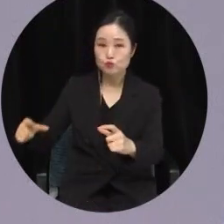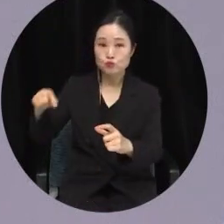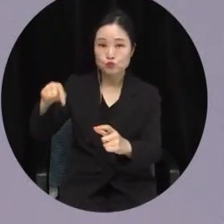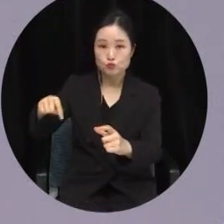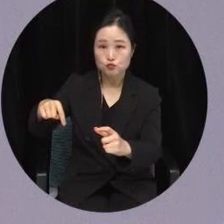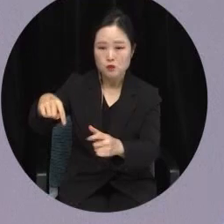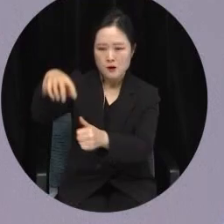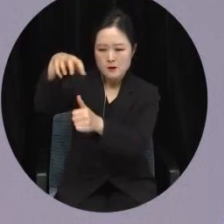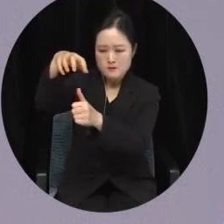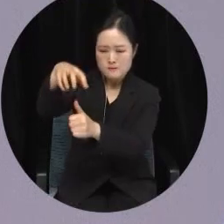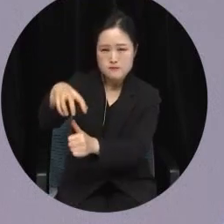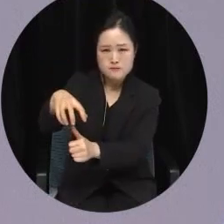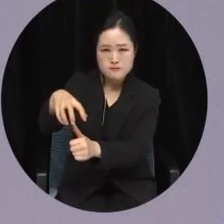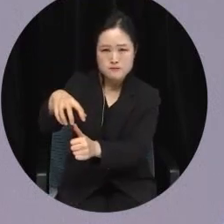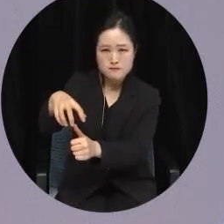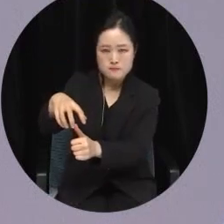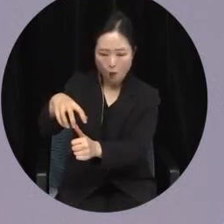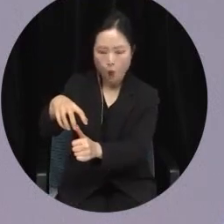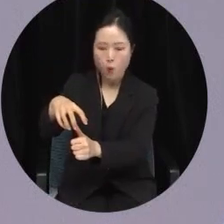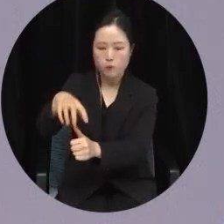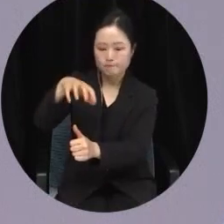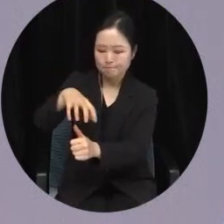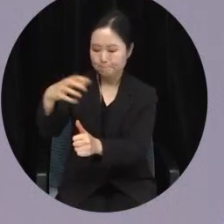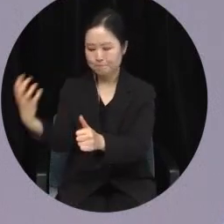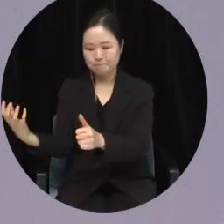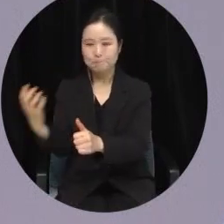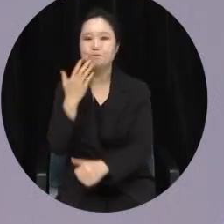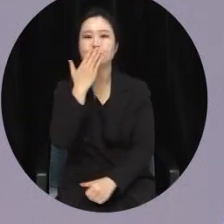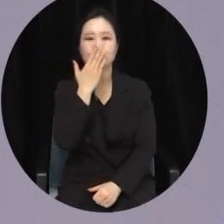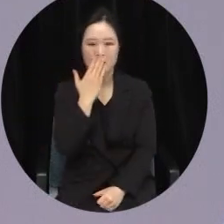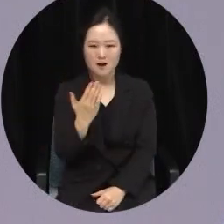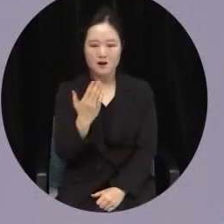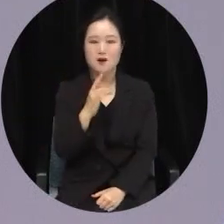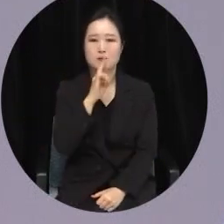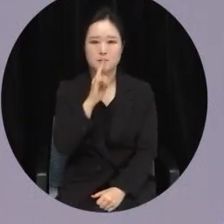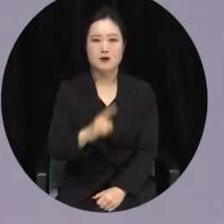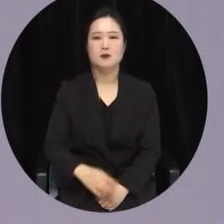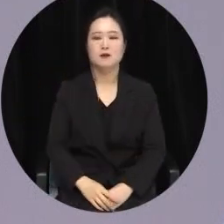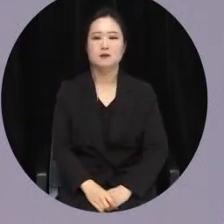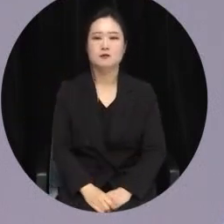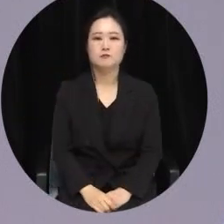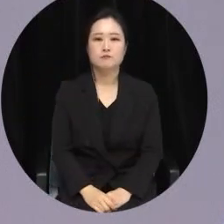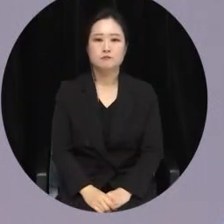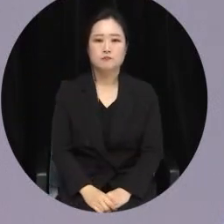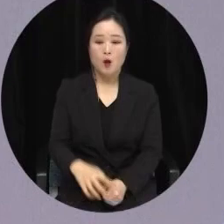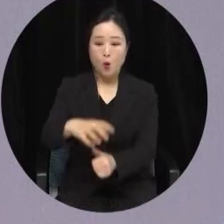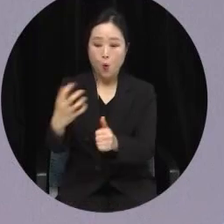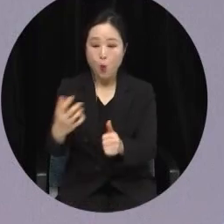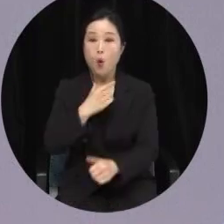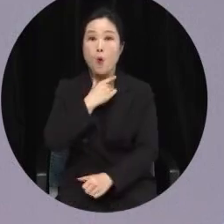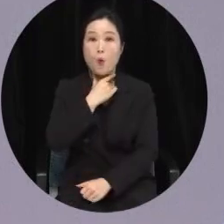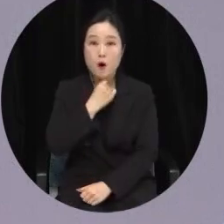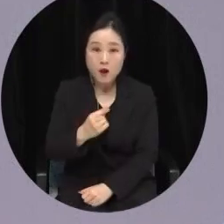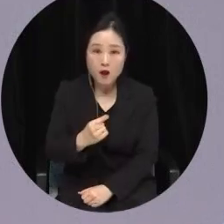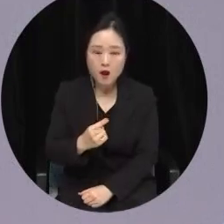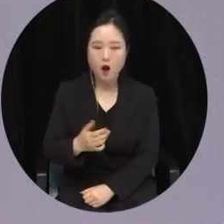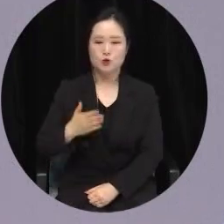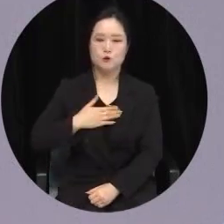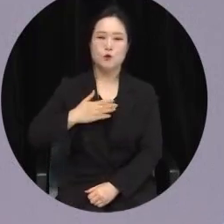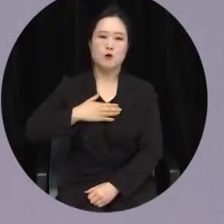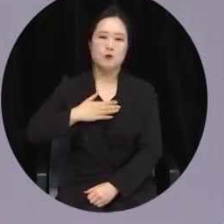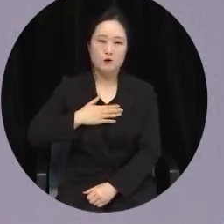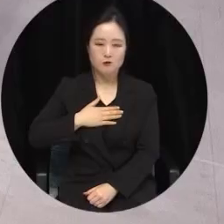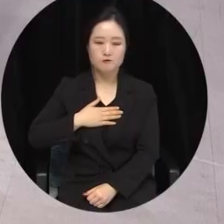규제 혁파의 물결이 밀어닥칠 것이다. 양천의 개발 제한이 풀리시길 원하면 오경훈 도와달라고